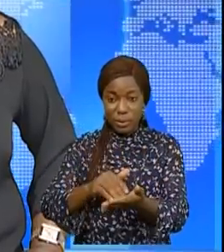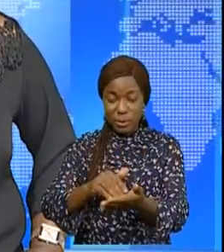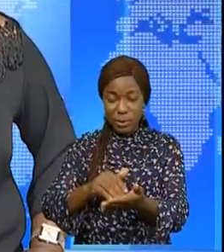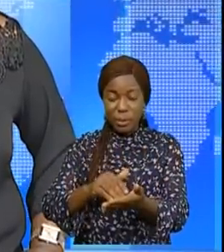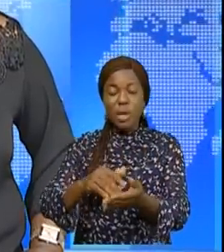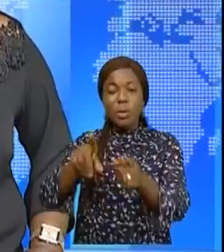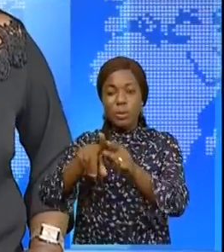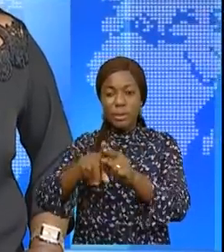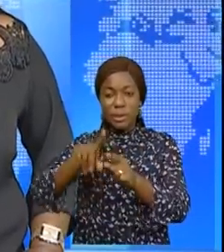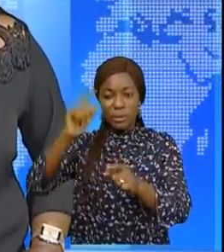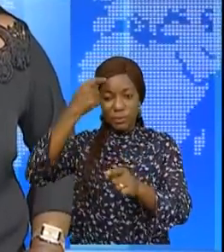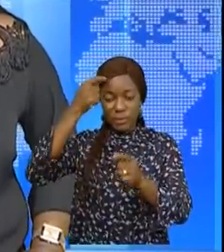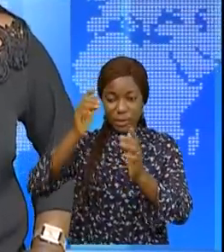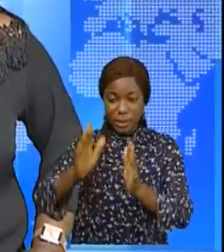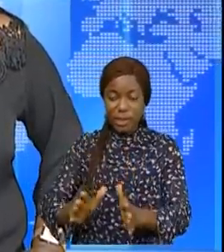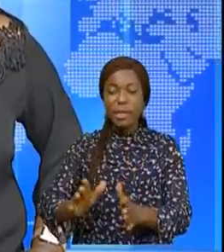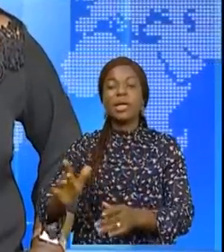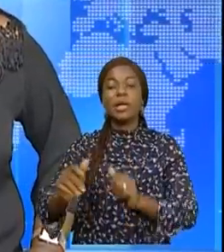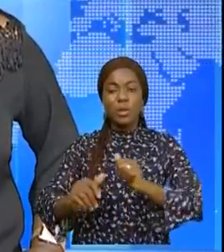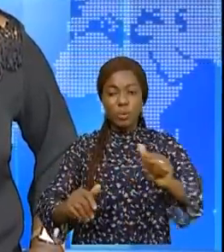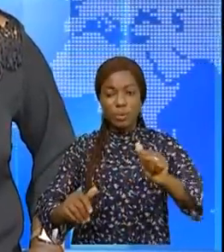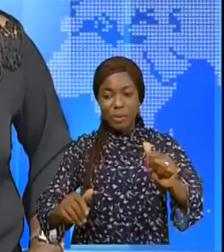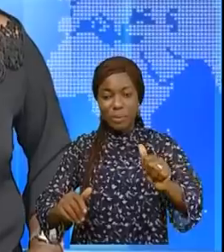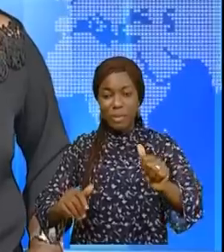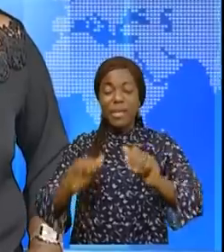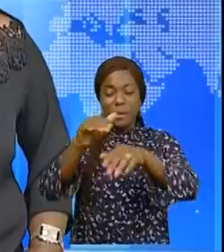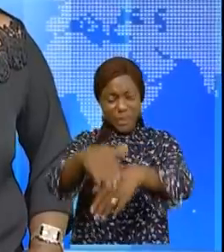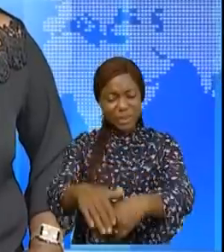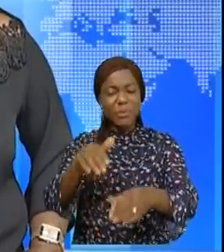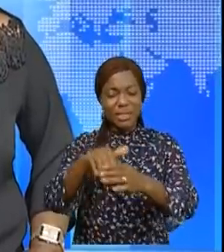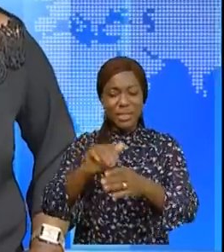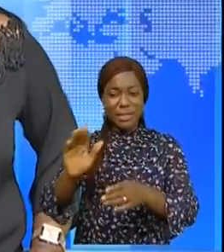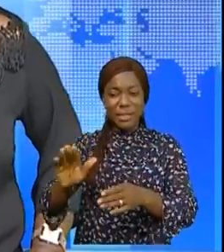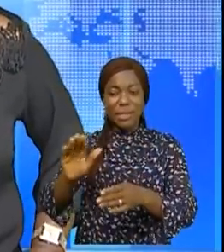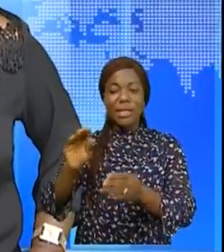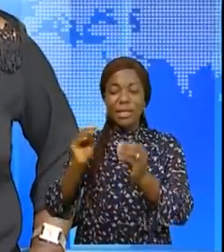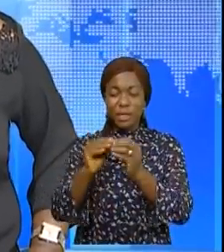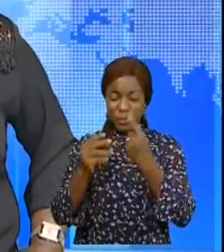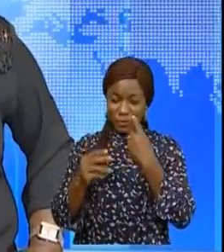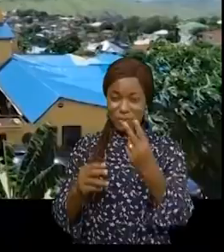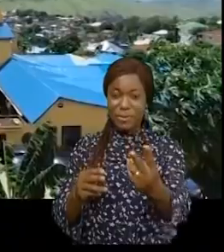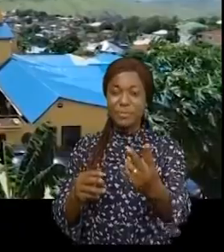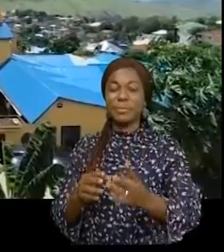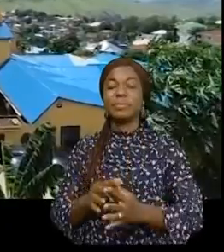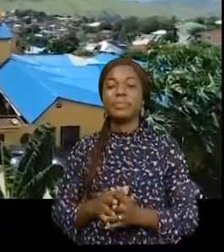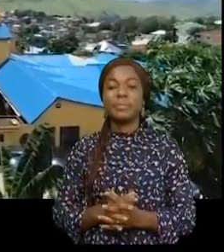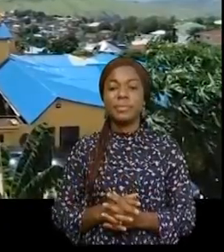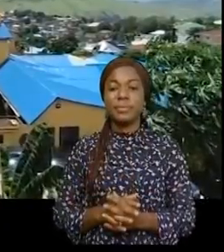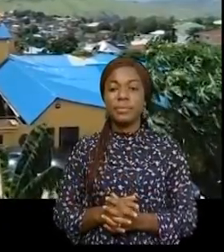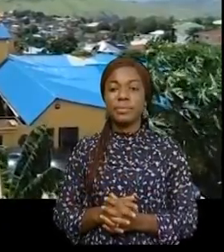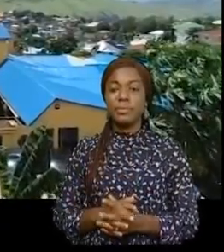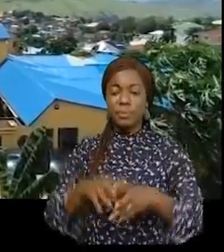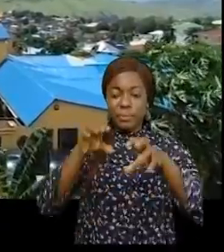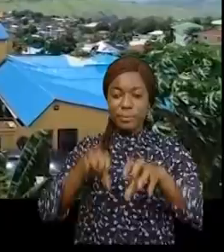Congo central, le gouverneur Atou Matubwana a pris part à ses assises. Regardez. La province du Congo